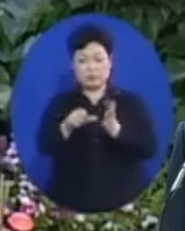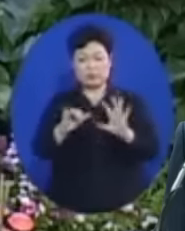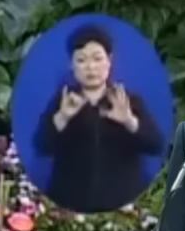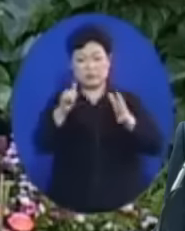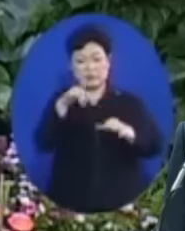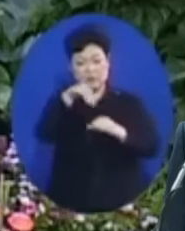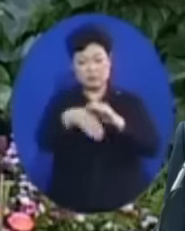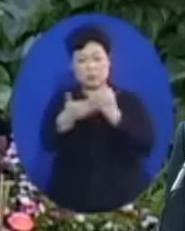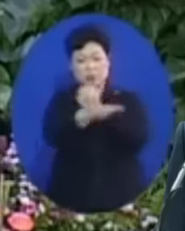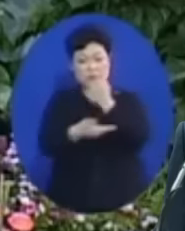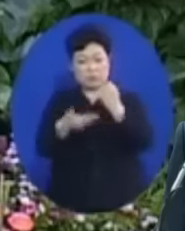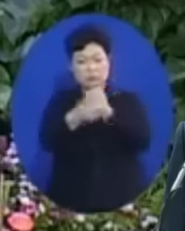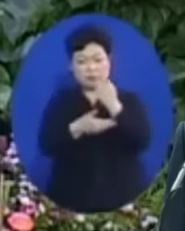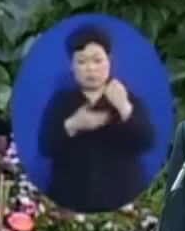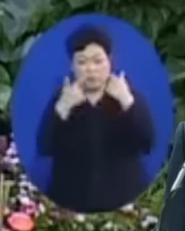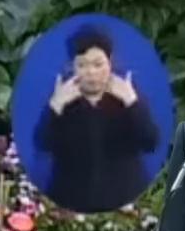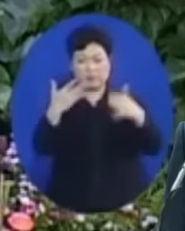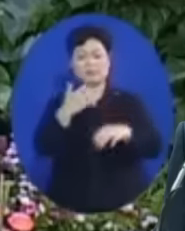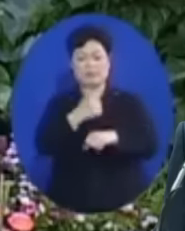더 뚜렷한 것은 없습니다